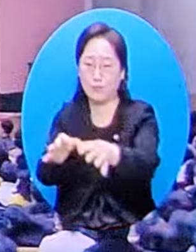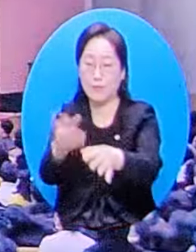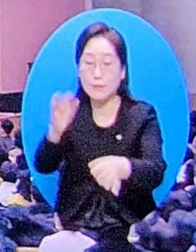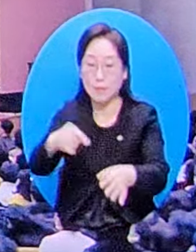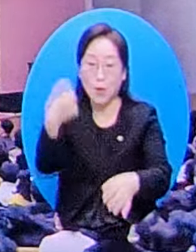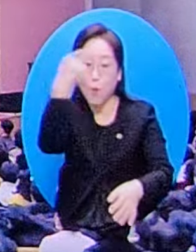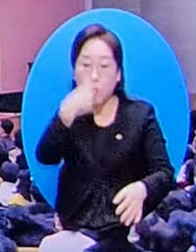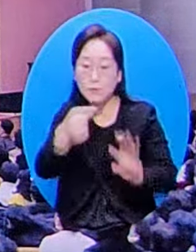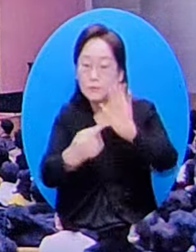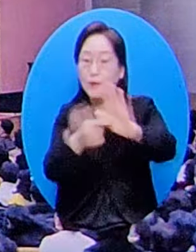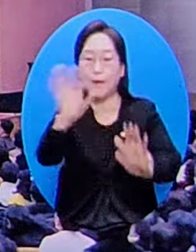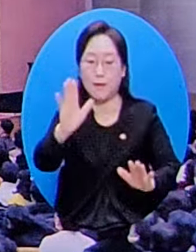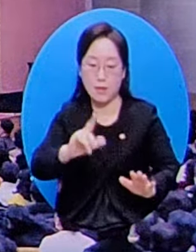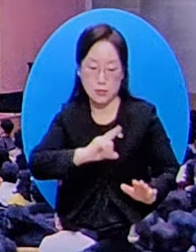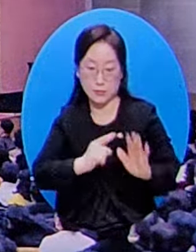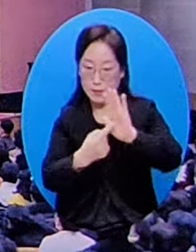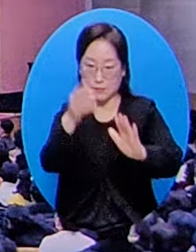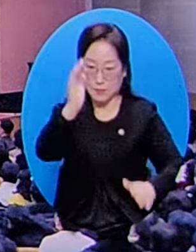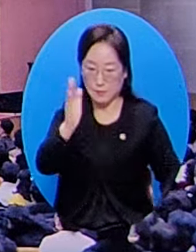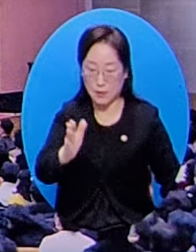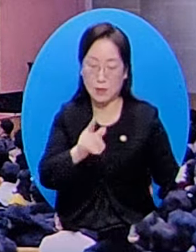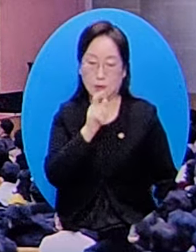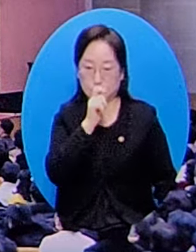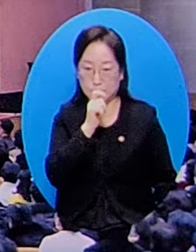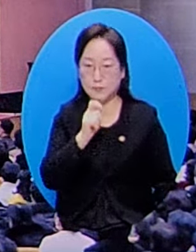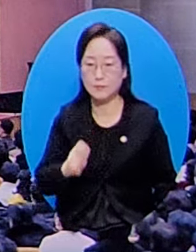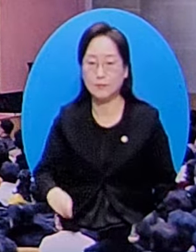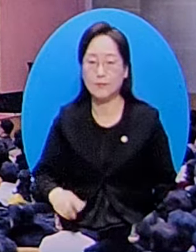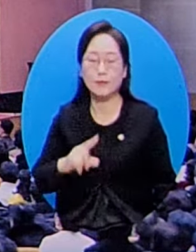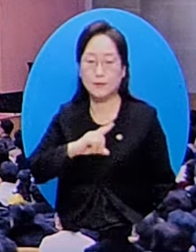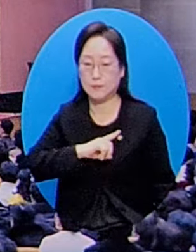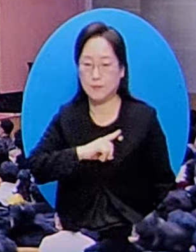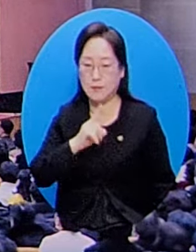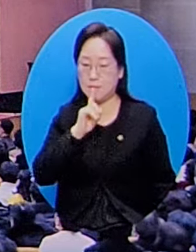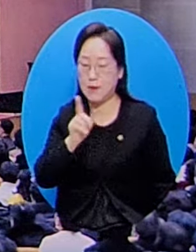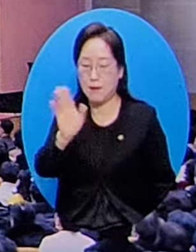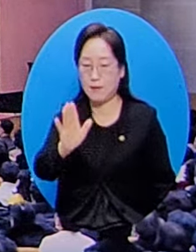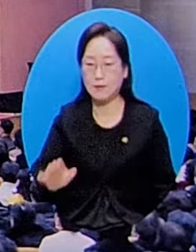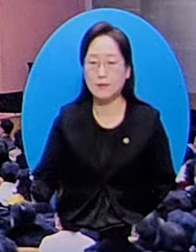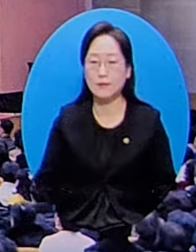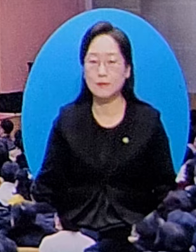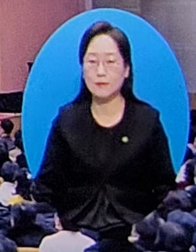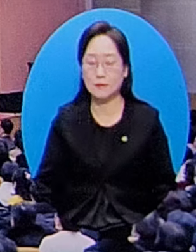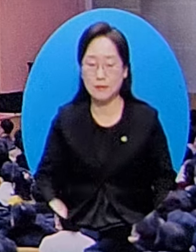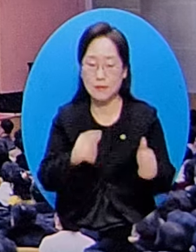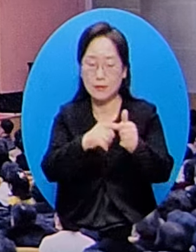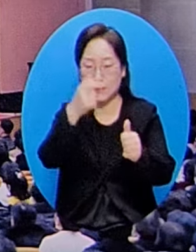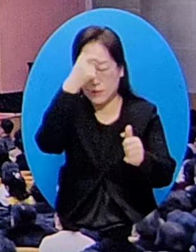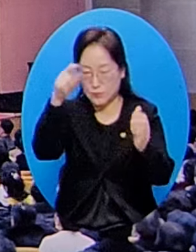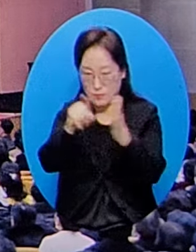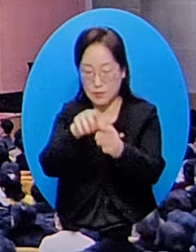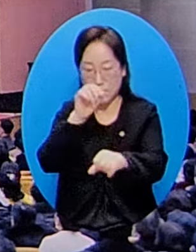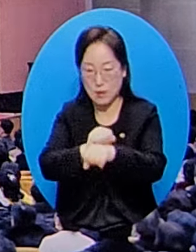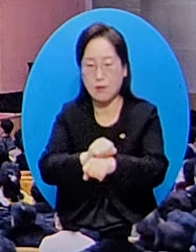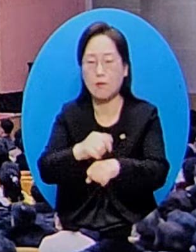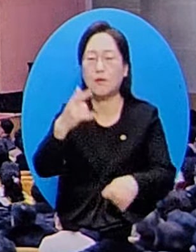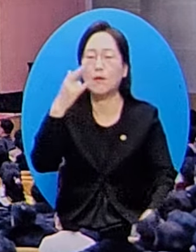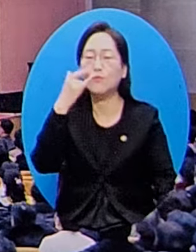이름을 밝히면 안 된다. 그래서 끝까지 본인 이름을 밝히지 않았습니다. 독실한 기독교 신자였던 그런